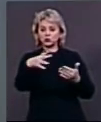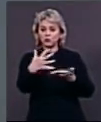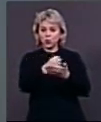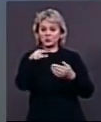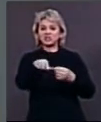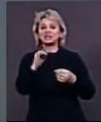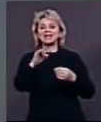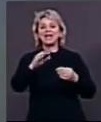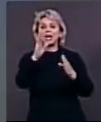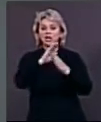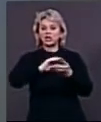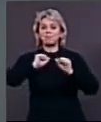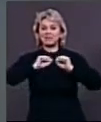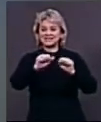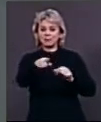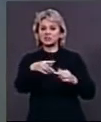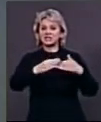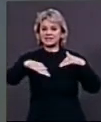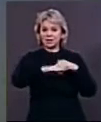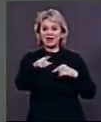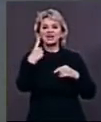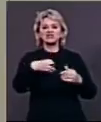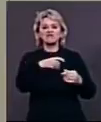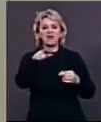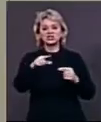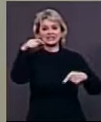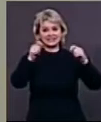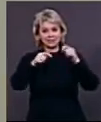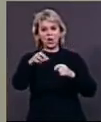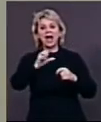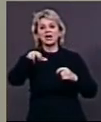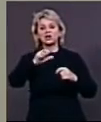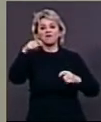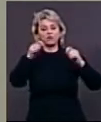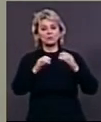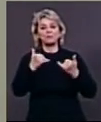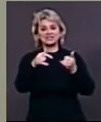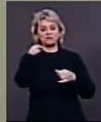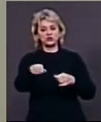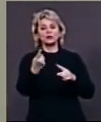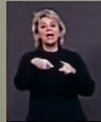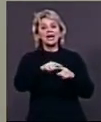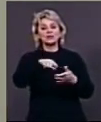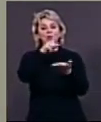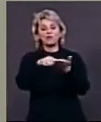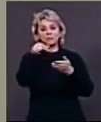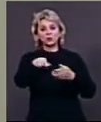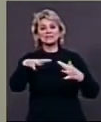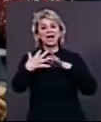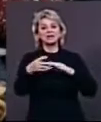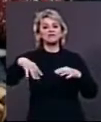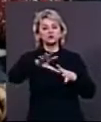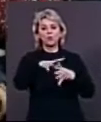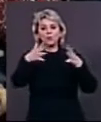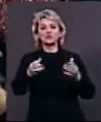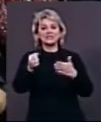урожая и экологической безопасности почвы. Один из важных семинаров агрофорума был посвящен именно этому вопросу. Аграрии все